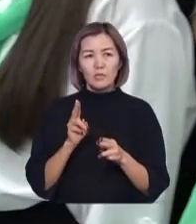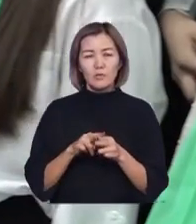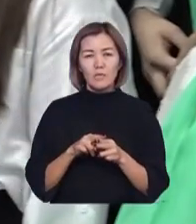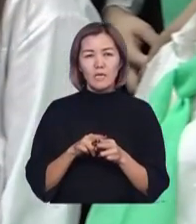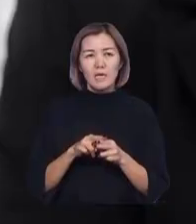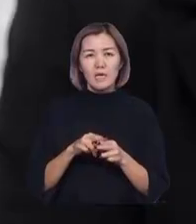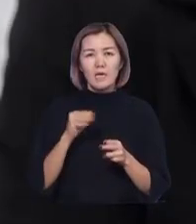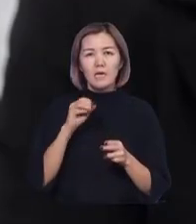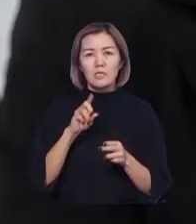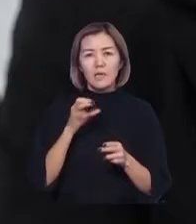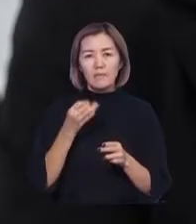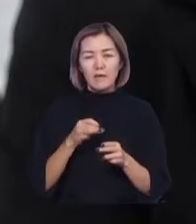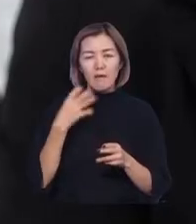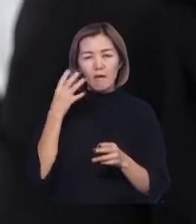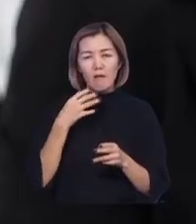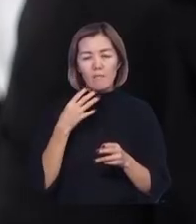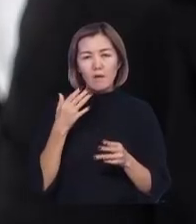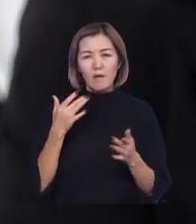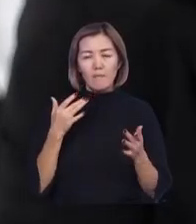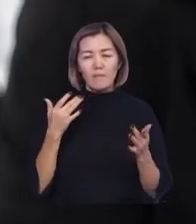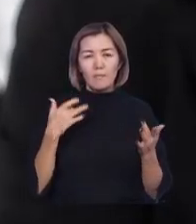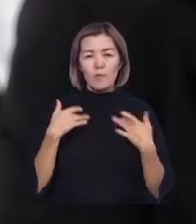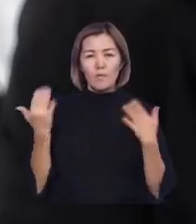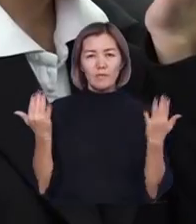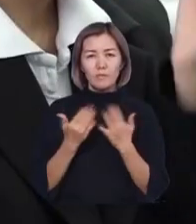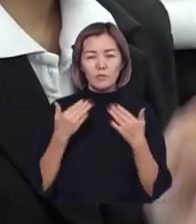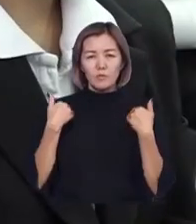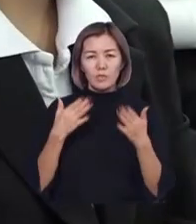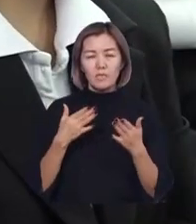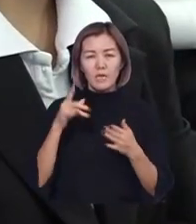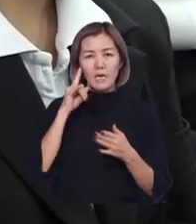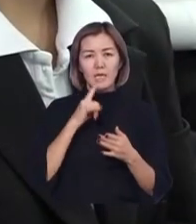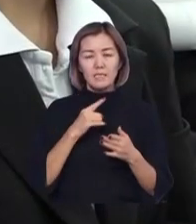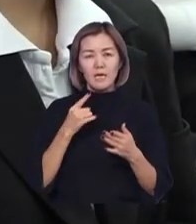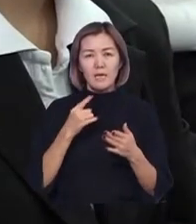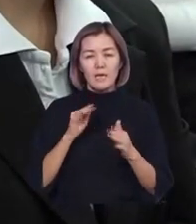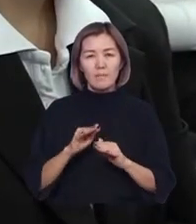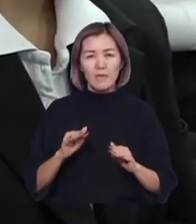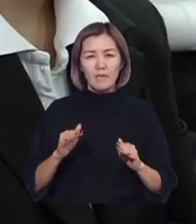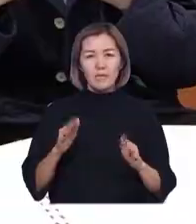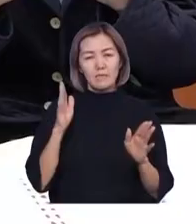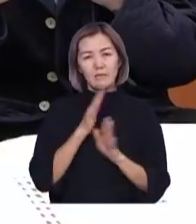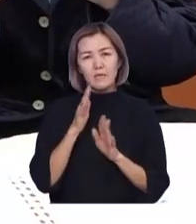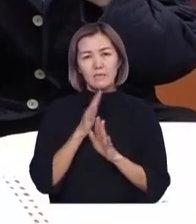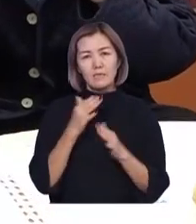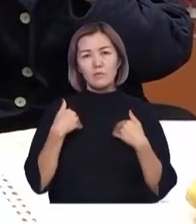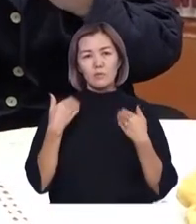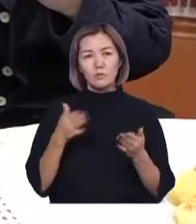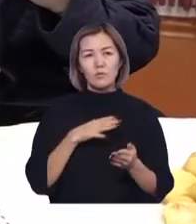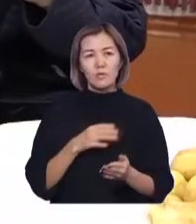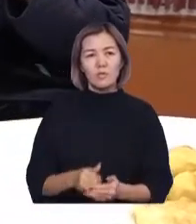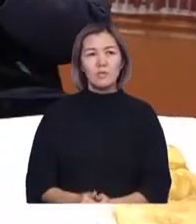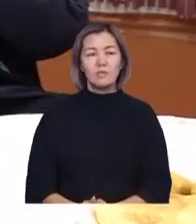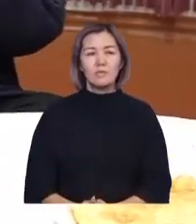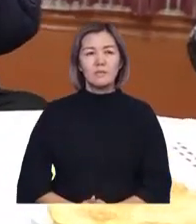жабайы алма повесінен көрініс көрсетіп, Сұрапыл соғыс тұсындағы қазақ балаларының тағдырын елестетті. Жолың жеңісті